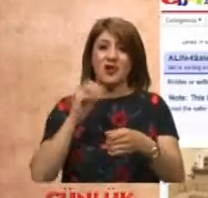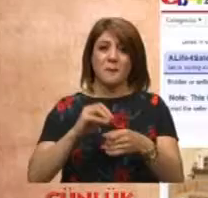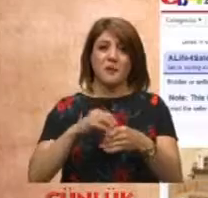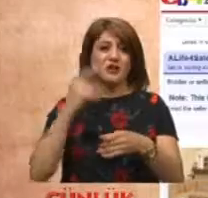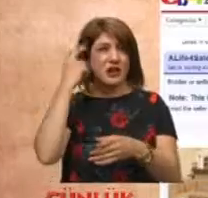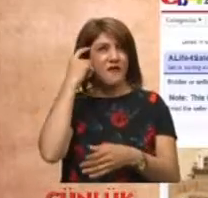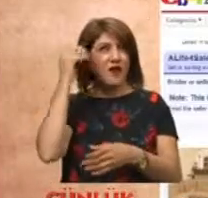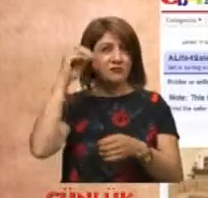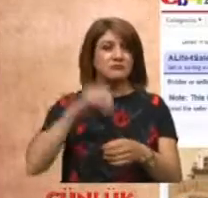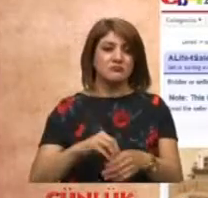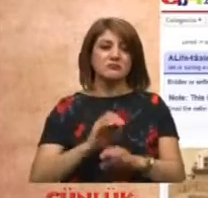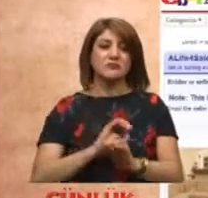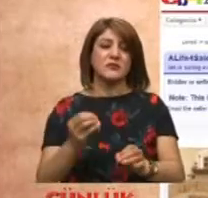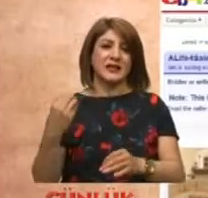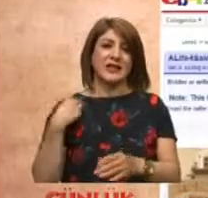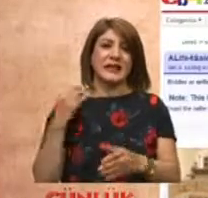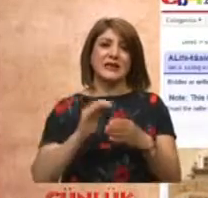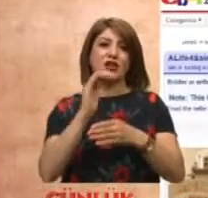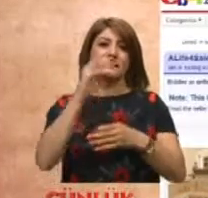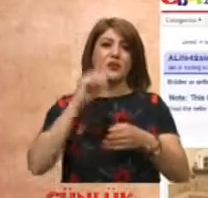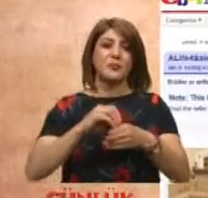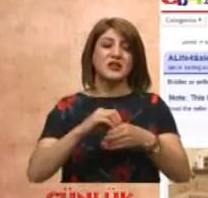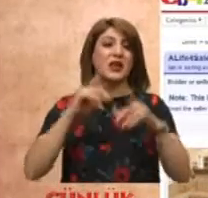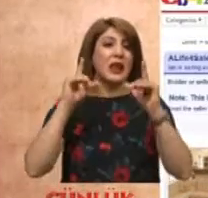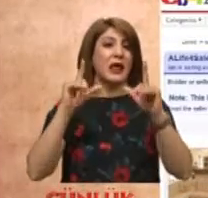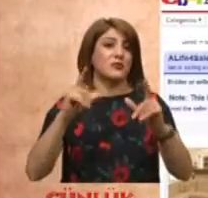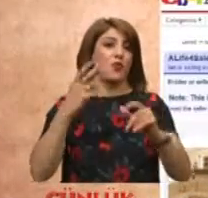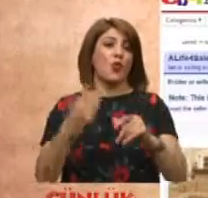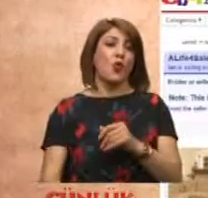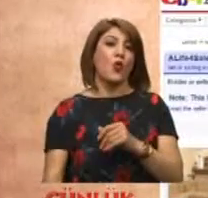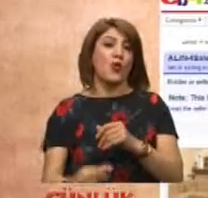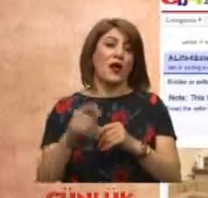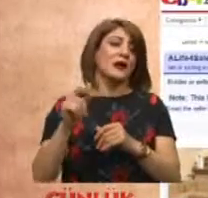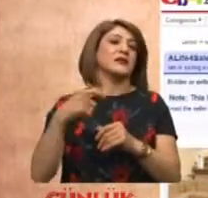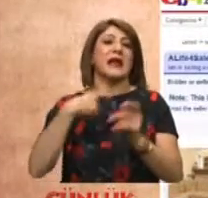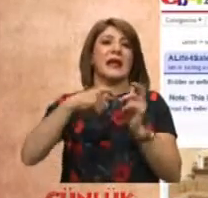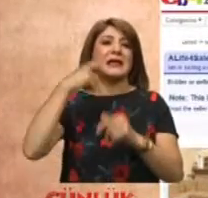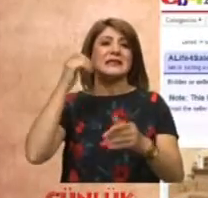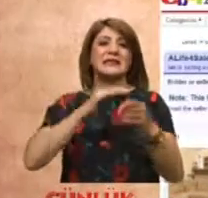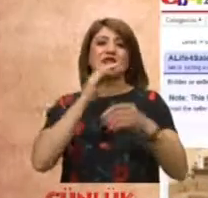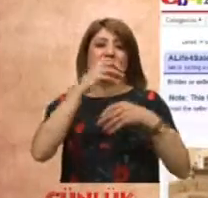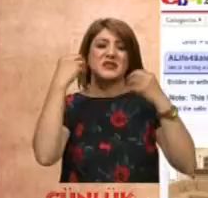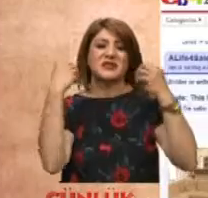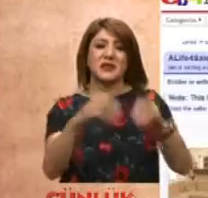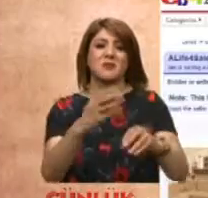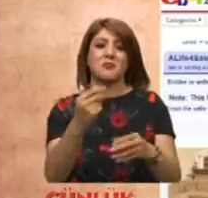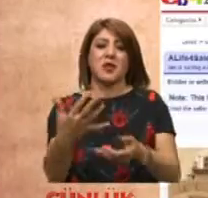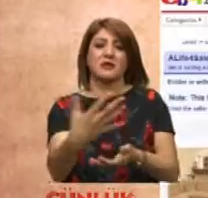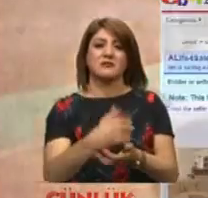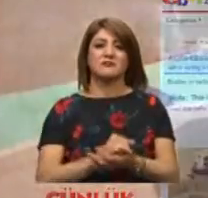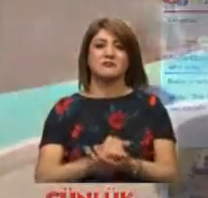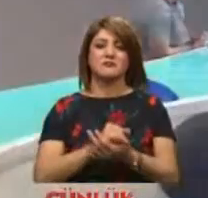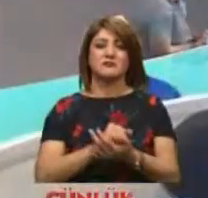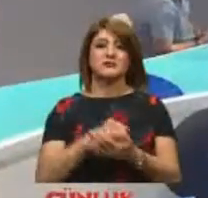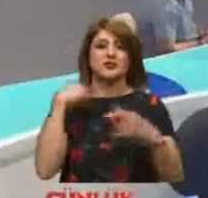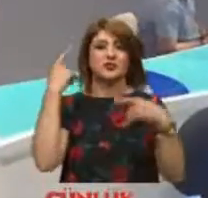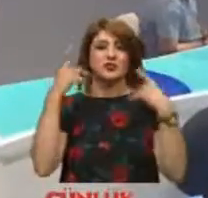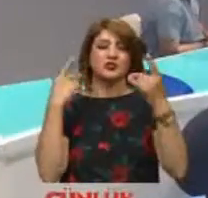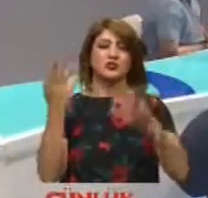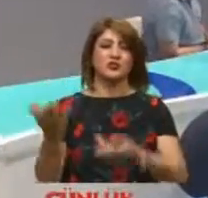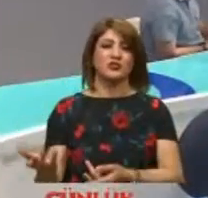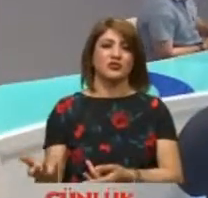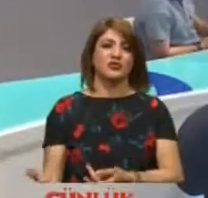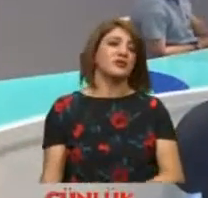kafasına koydu ve yeni hayatını kurmak için ihtiyaç duyacağı parayı da eski hayatını satarak elde etmeye karar verdi.